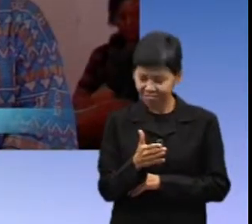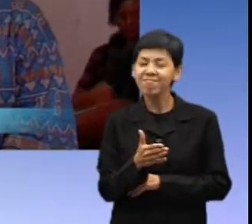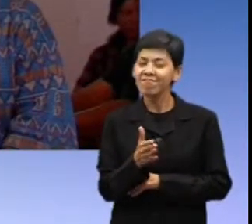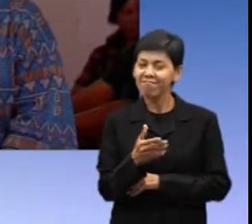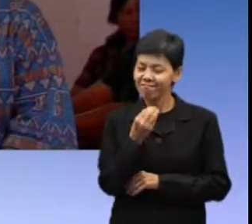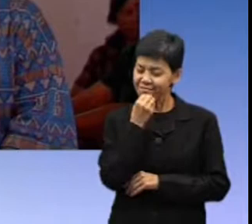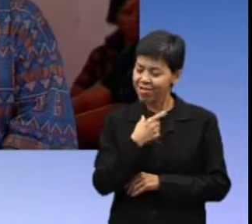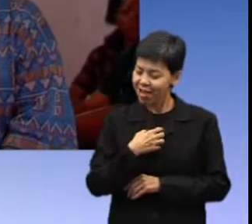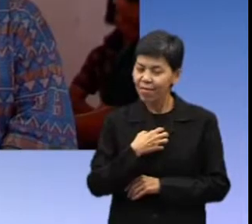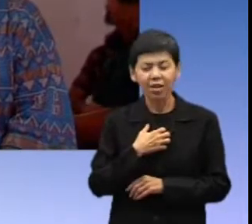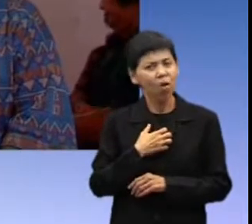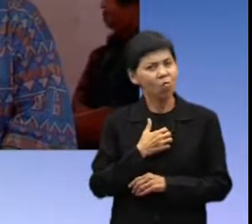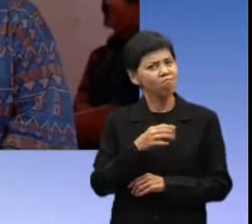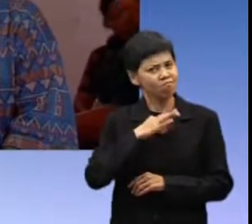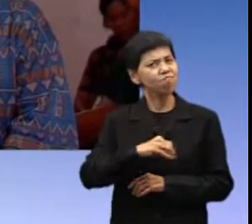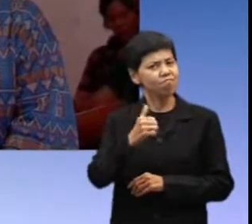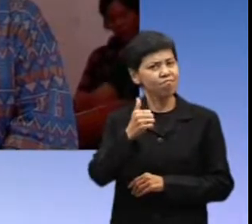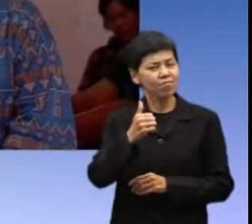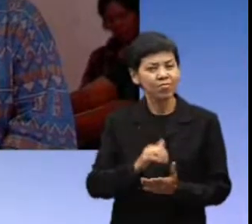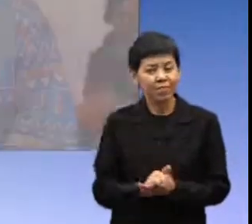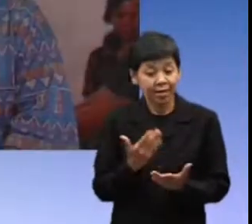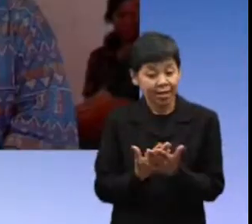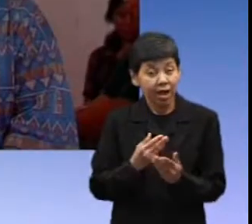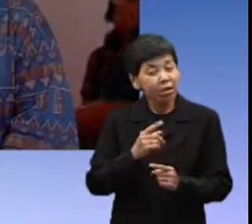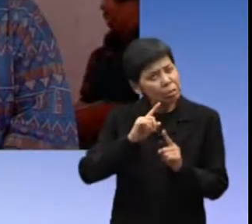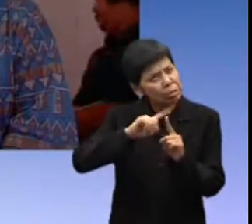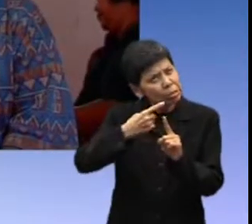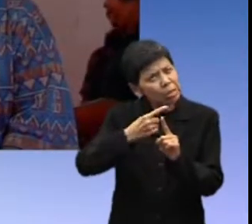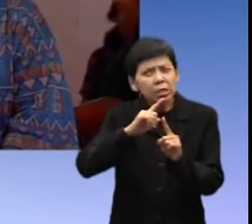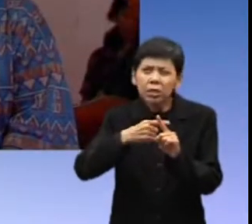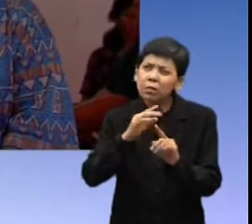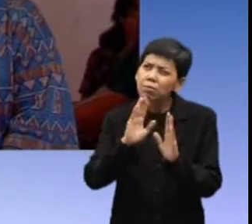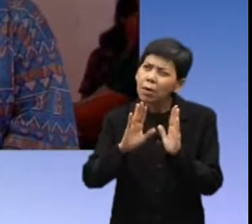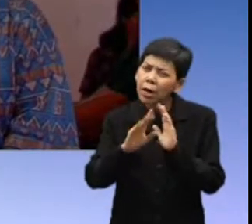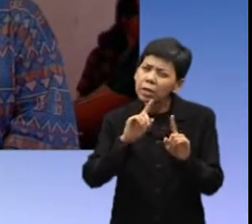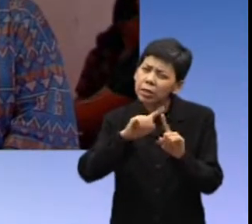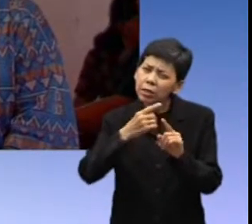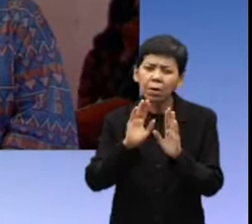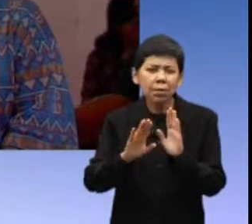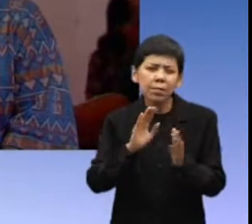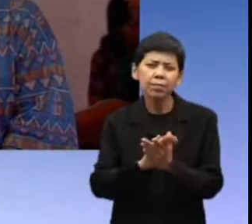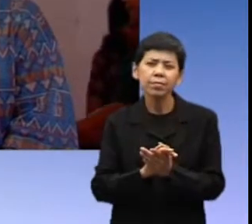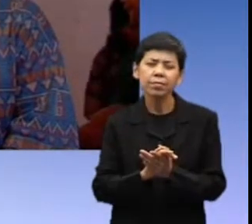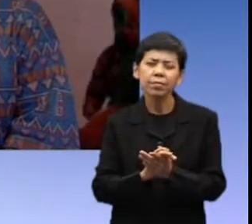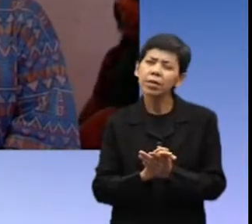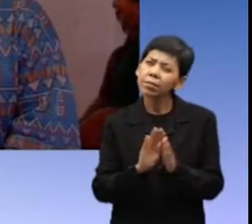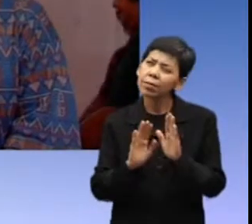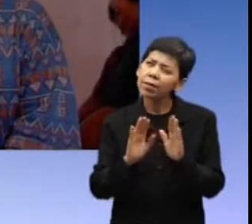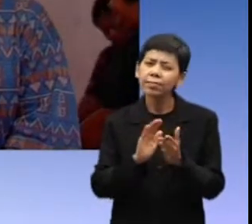ะมากค่อนข้างจะเปิดกว้างอะค่ะรายได้ต่อเดือนตอนนี้หรอคะประมาณ